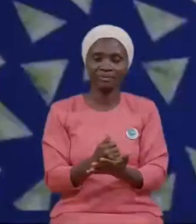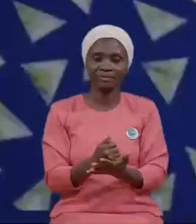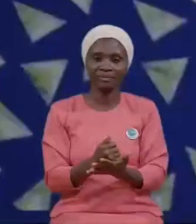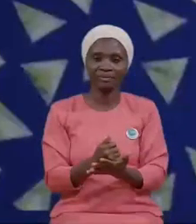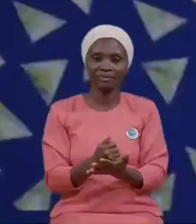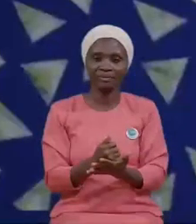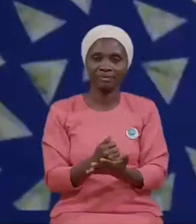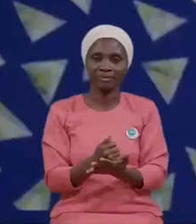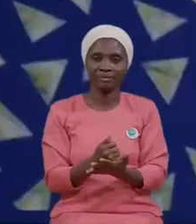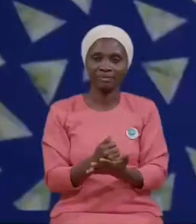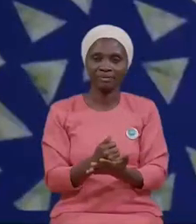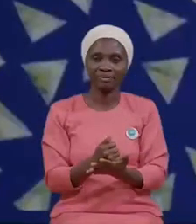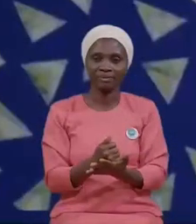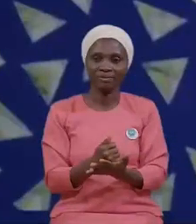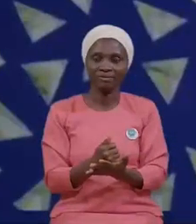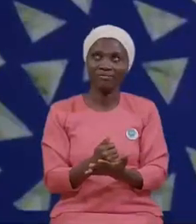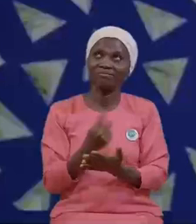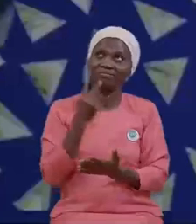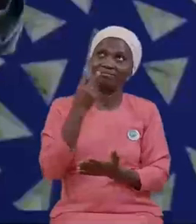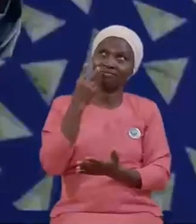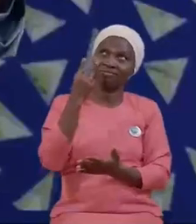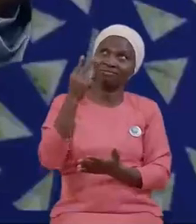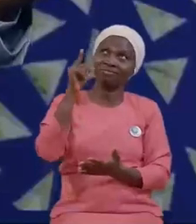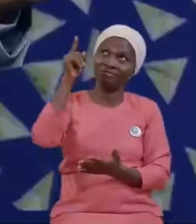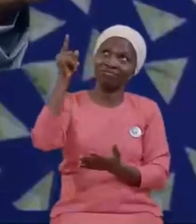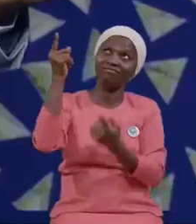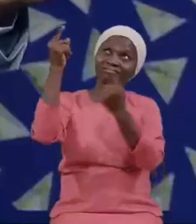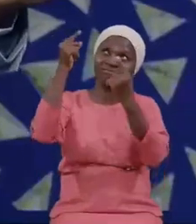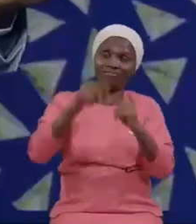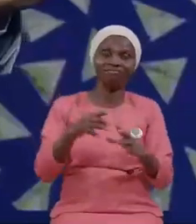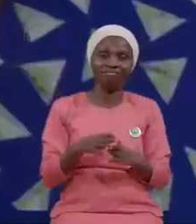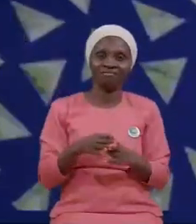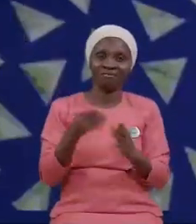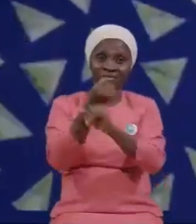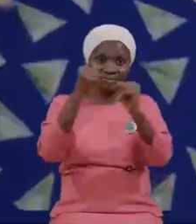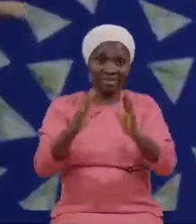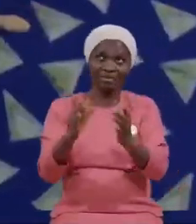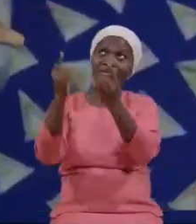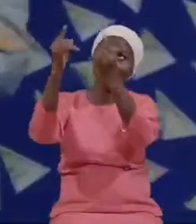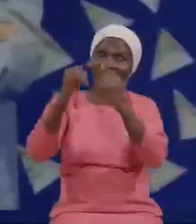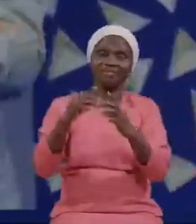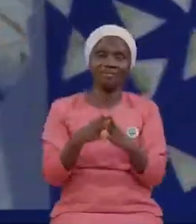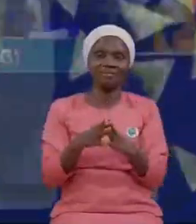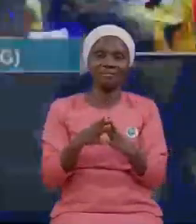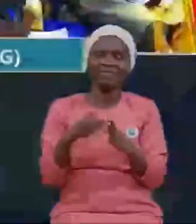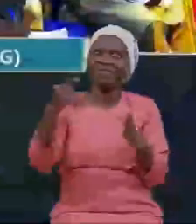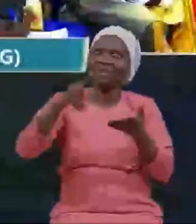Voici, il vient. Le Sauveur vient. Le Prince de la Paix vient.